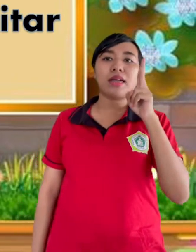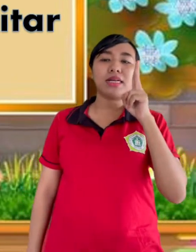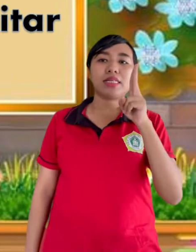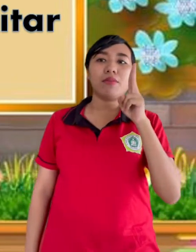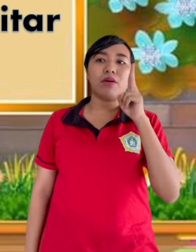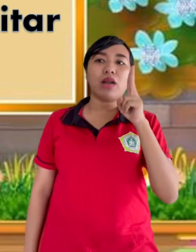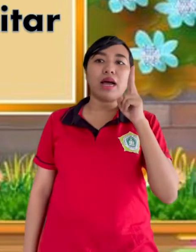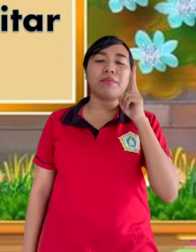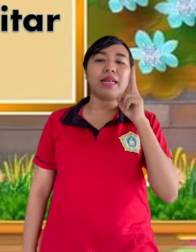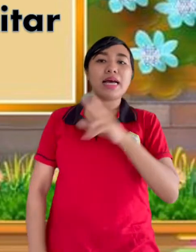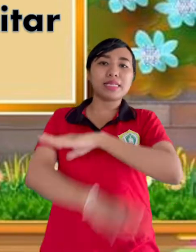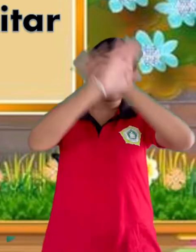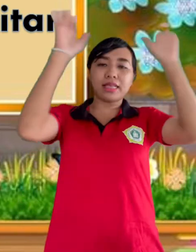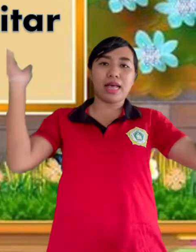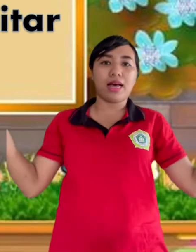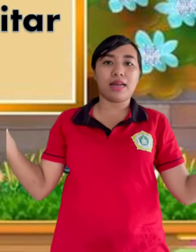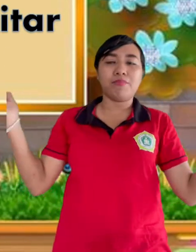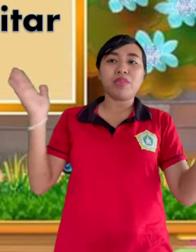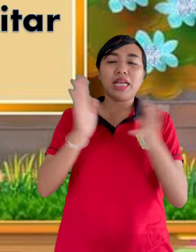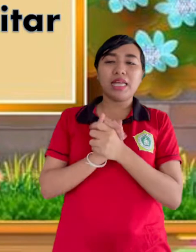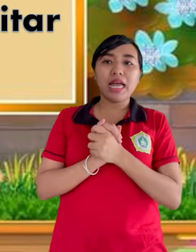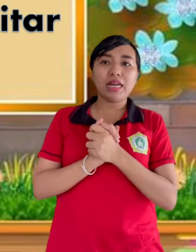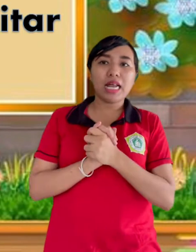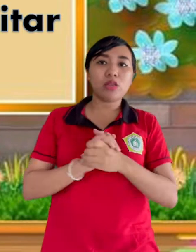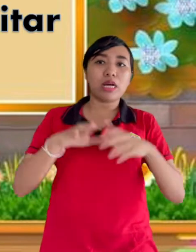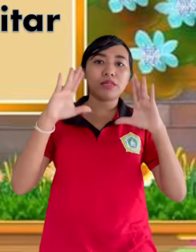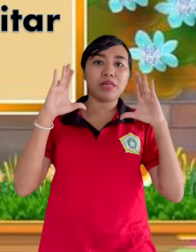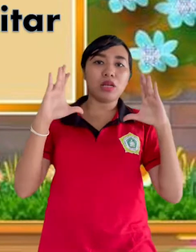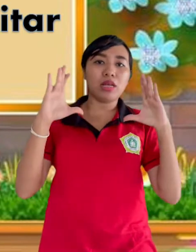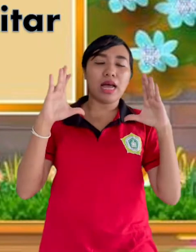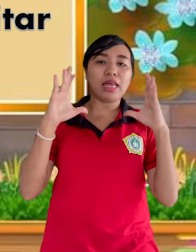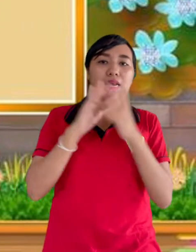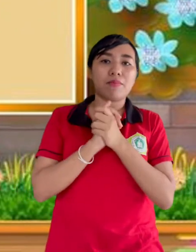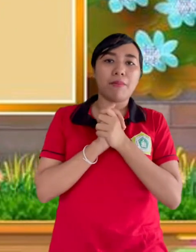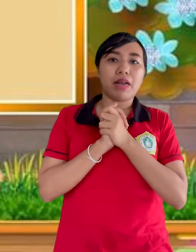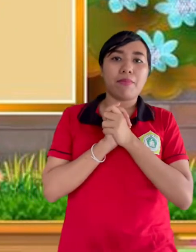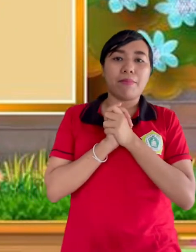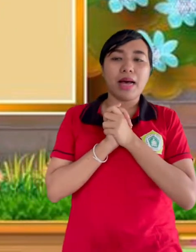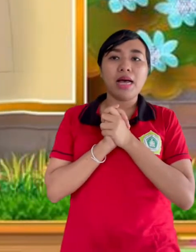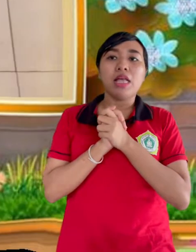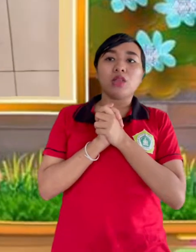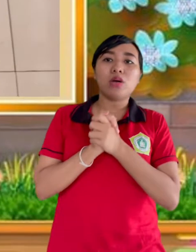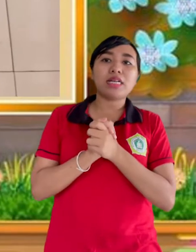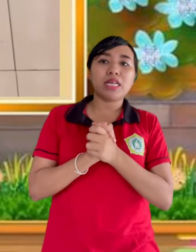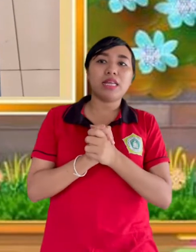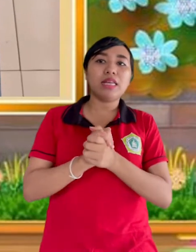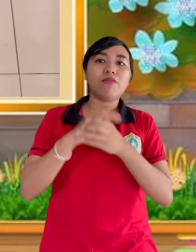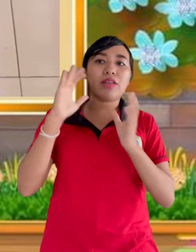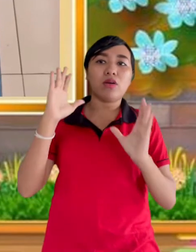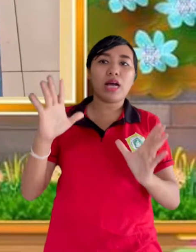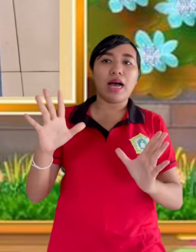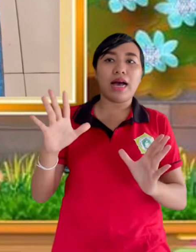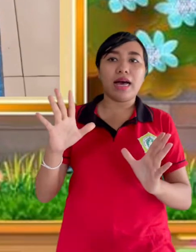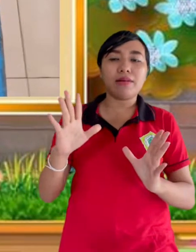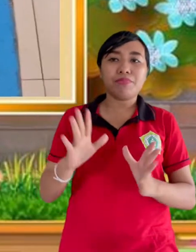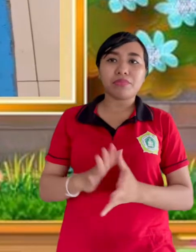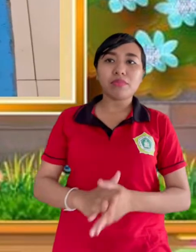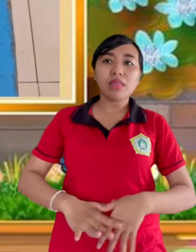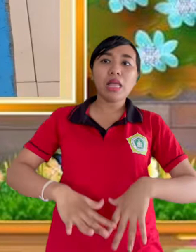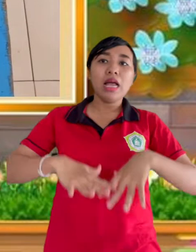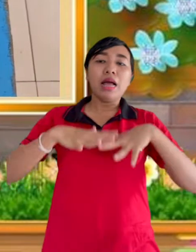besar dan kecil menggunakan benda sekitar. Ini adalah tugas video ya. Ingat Mama dan Papa, tugas ini